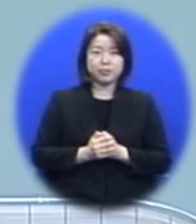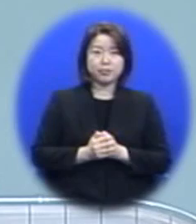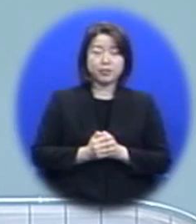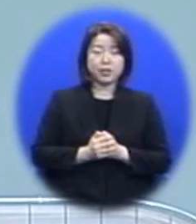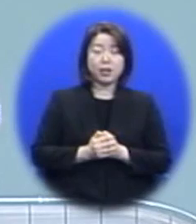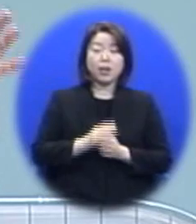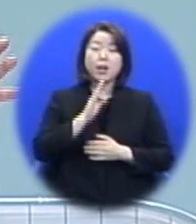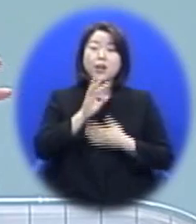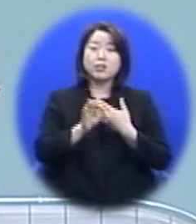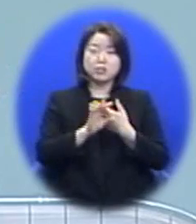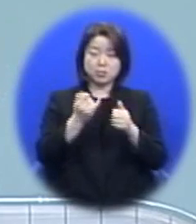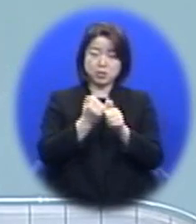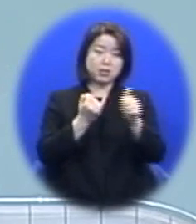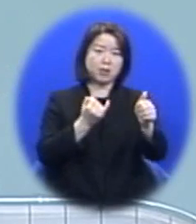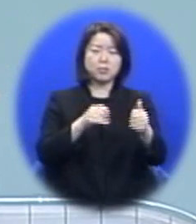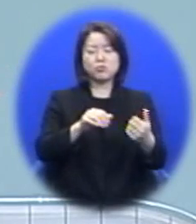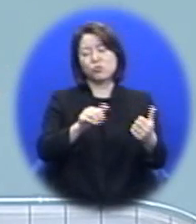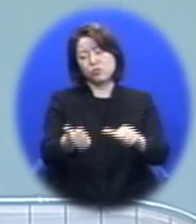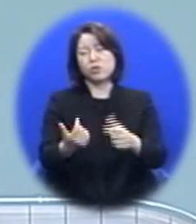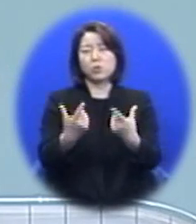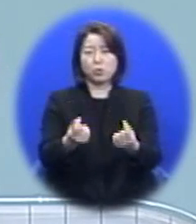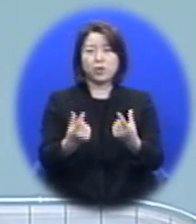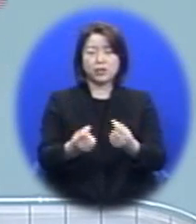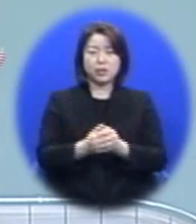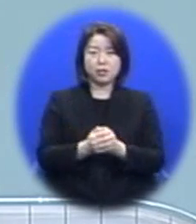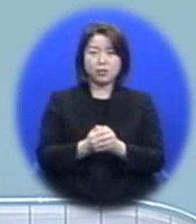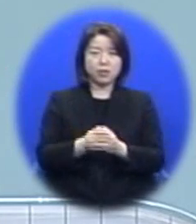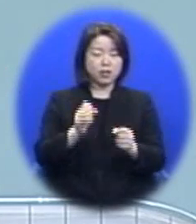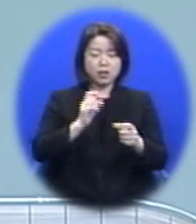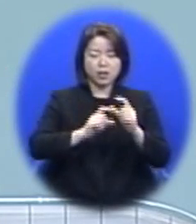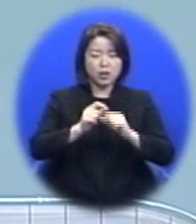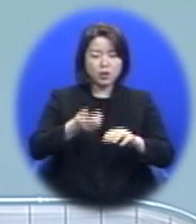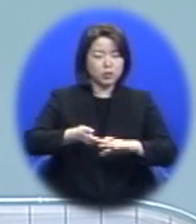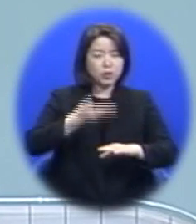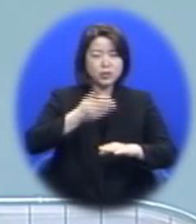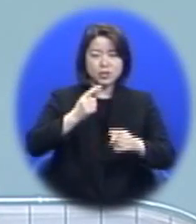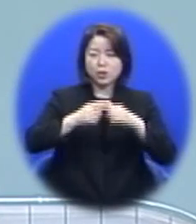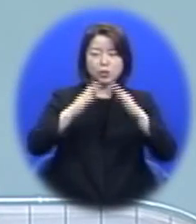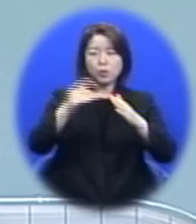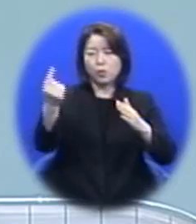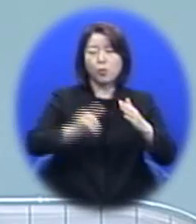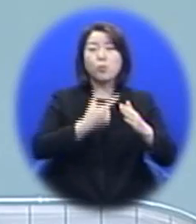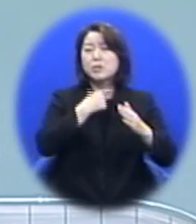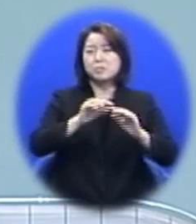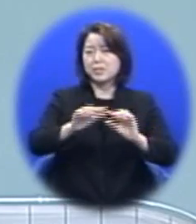그럼 남편은 죽은 겁니다. 더 이상 교회에 나올 의미가 없어요.